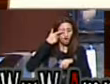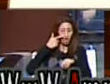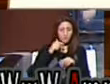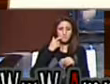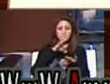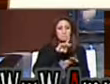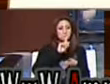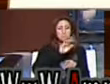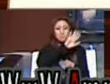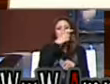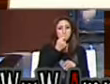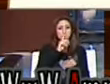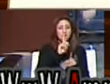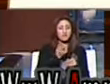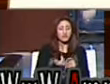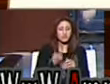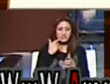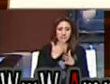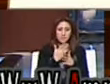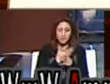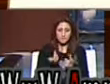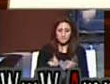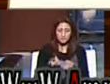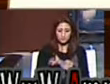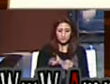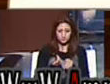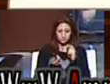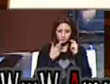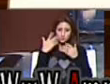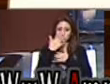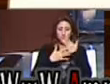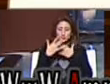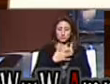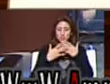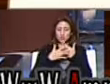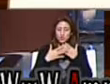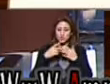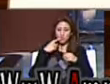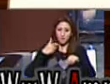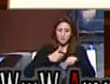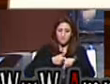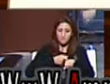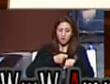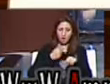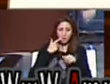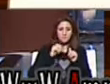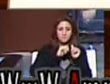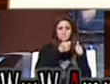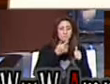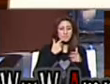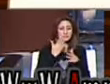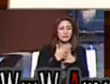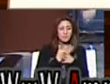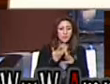تم اغلاقها للتطوير في الشركات اللي وللاسف تم اغلاقها